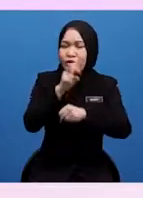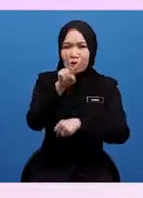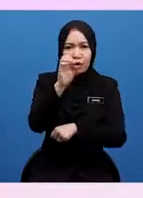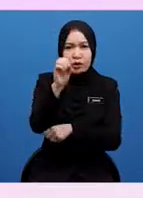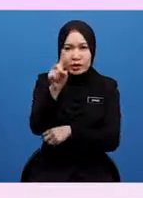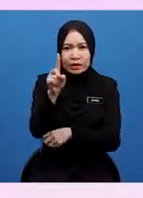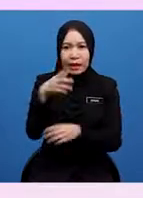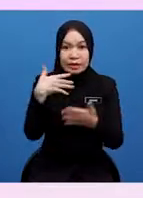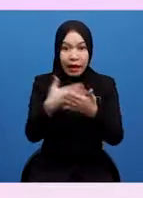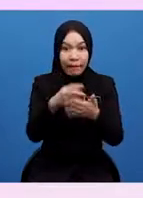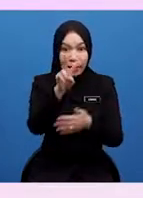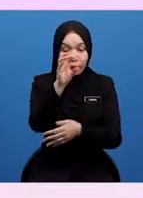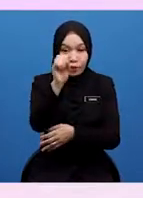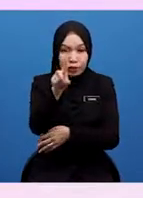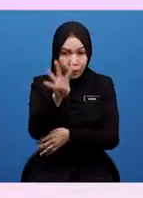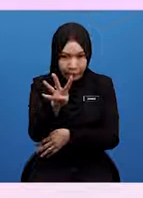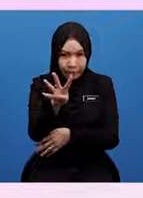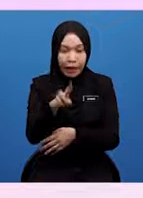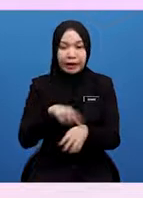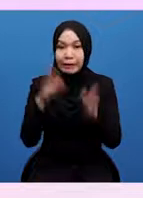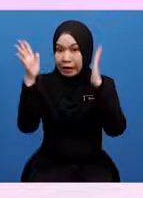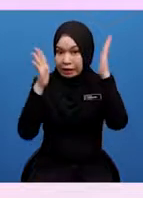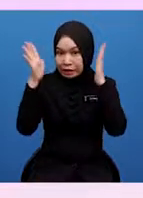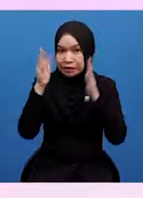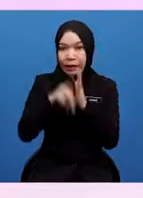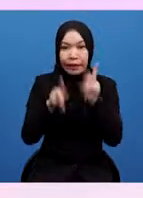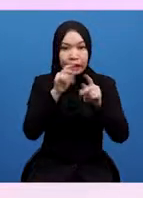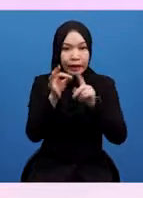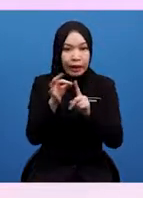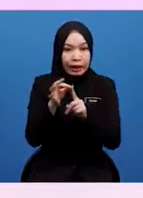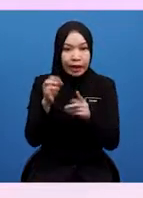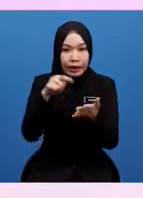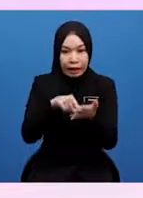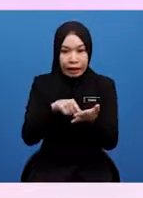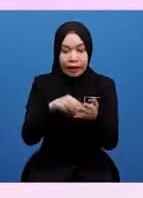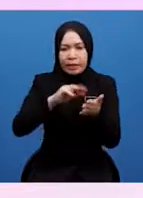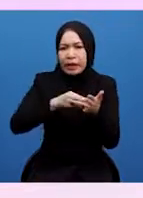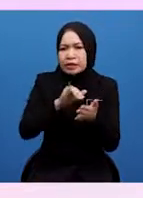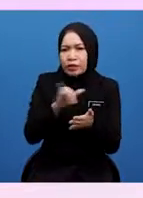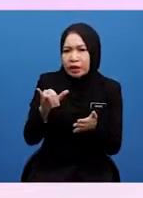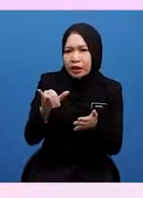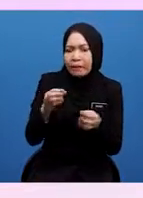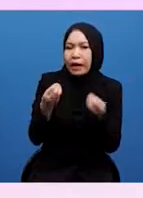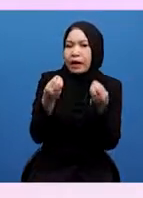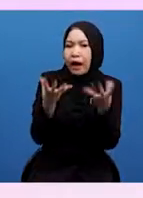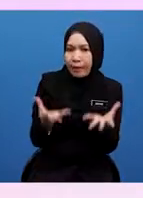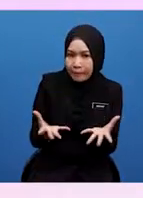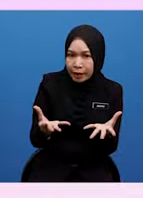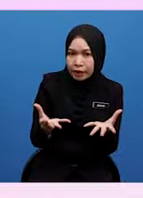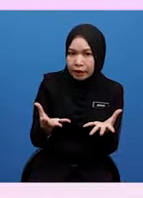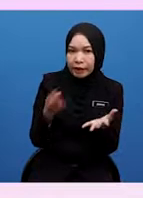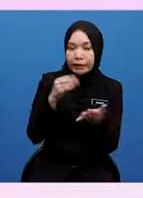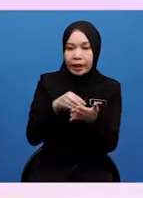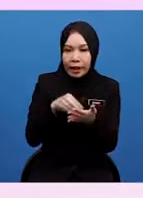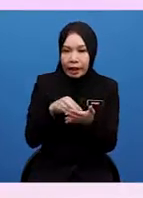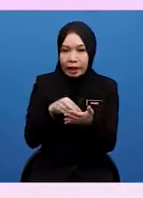Perkataan permintaan ini bermaksud pelajar perlu menyatakan bilangan permintaan terhadap